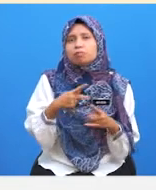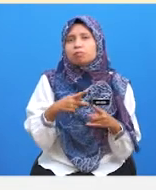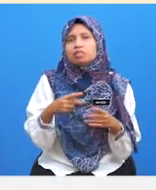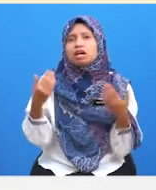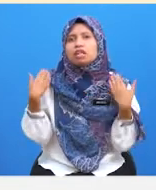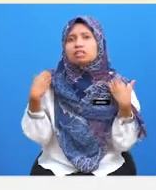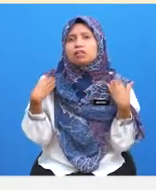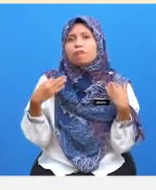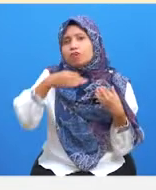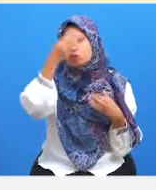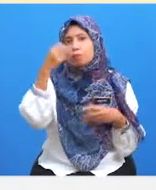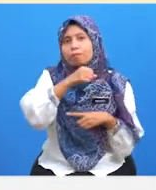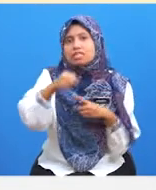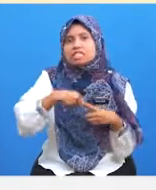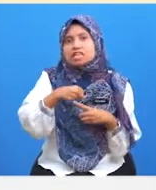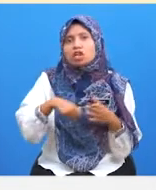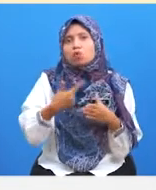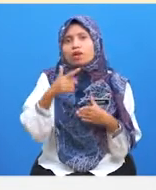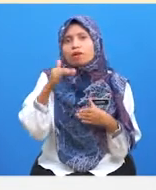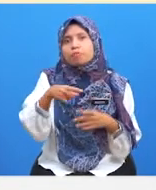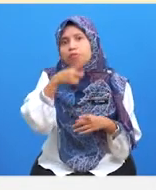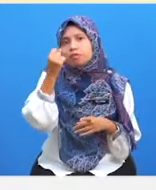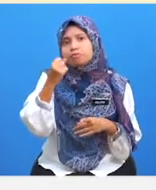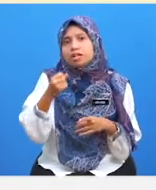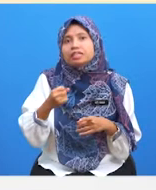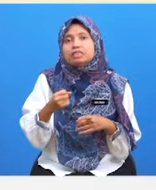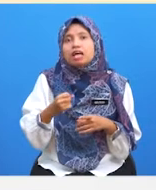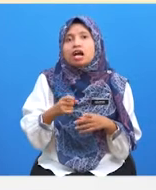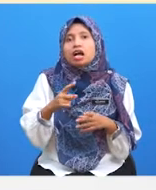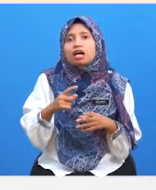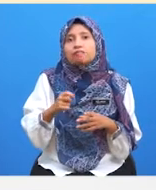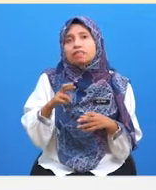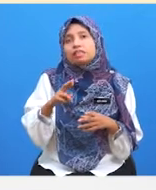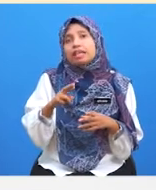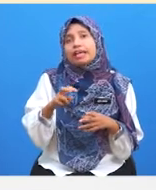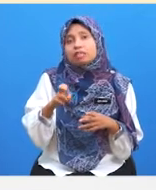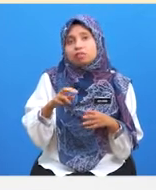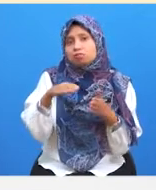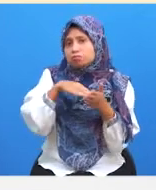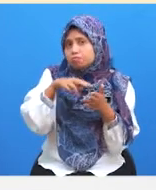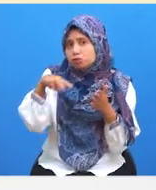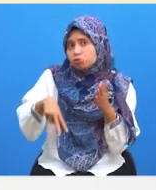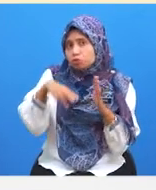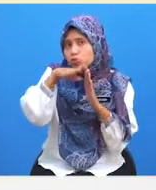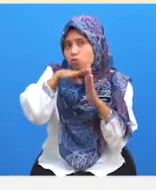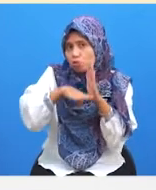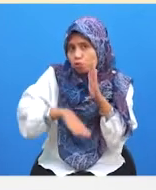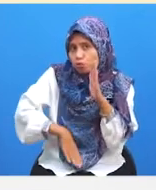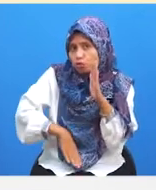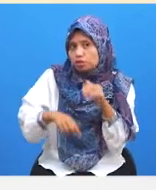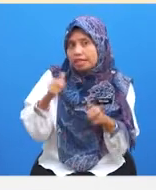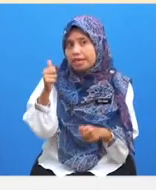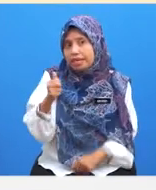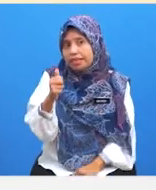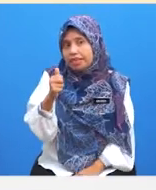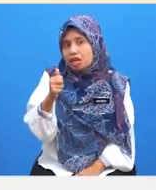facto persekitaran luaran yang menyebabkan three menurut e-kua sebeli